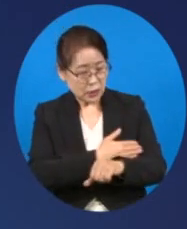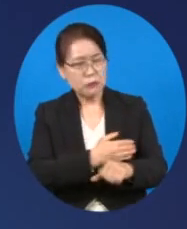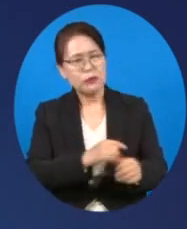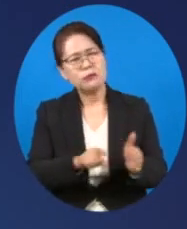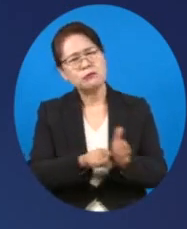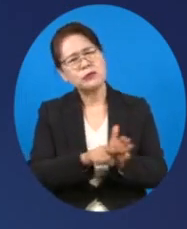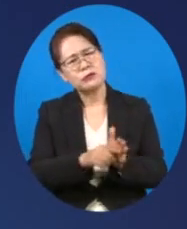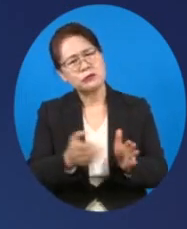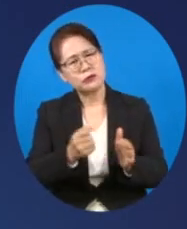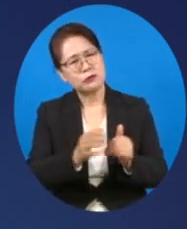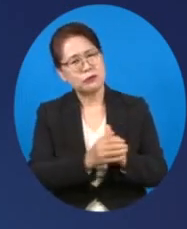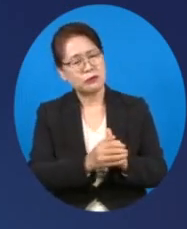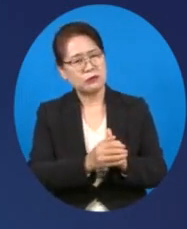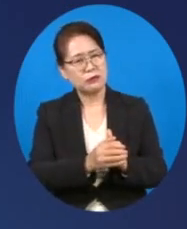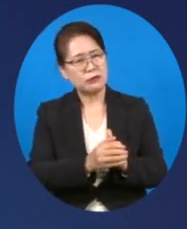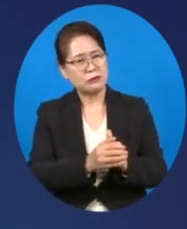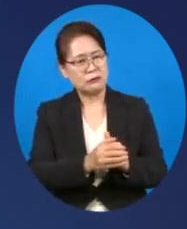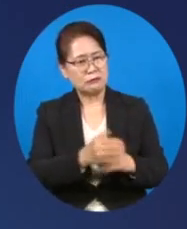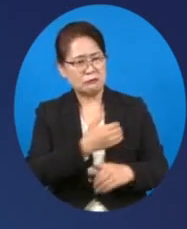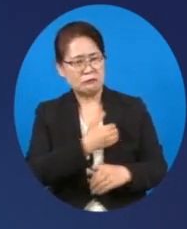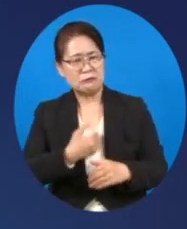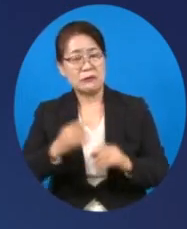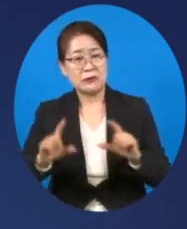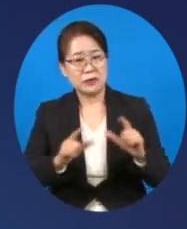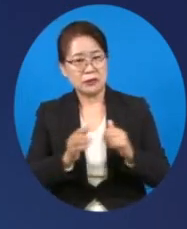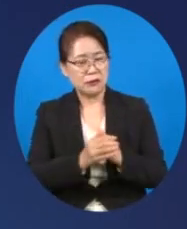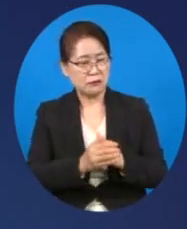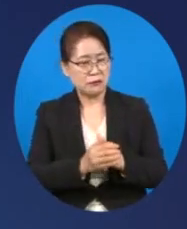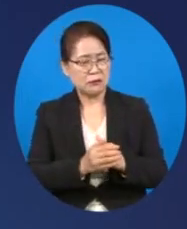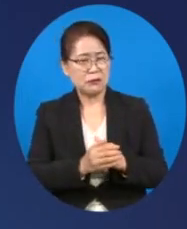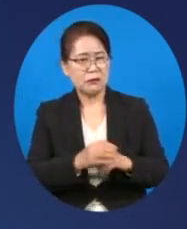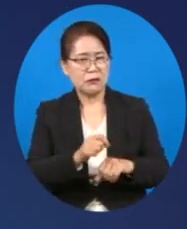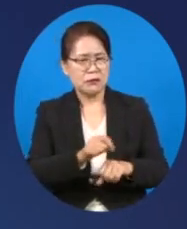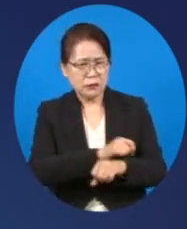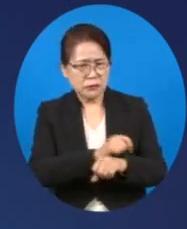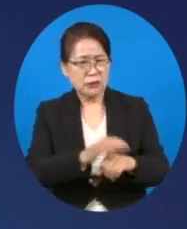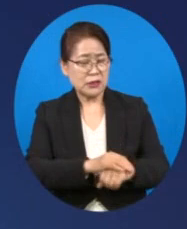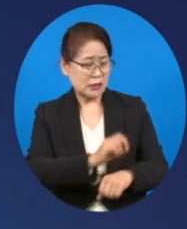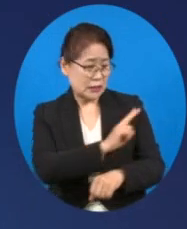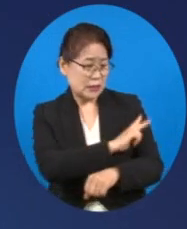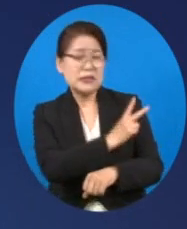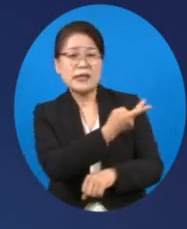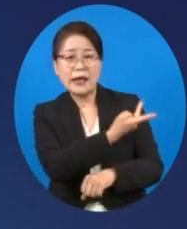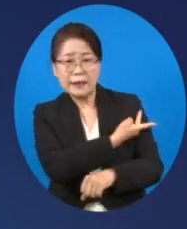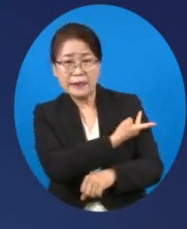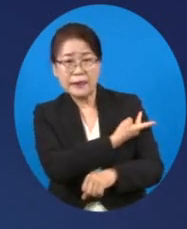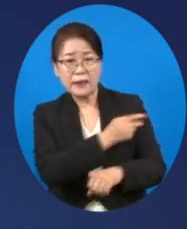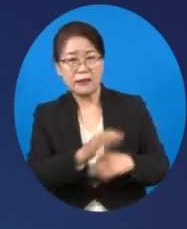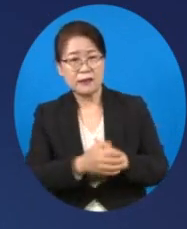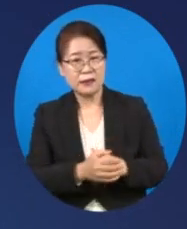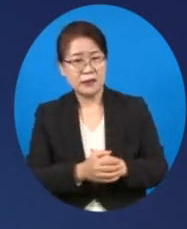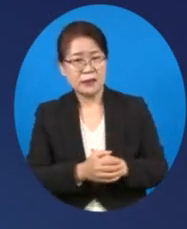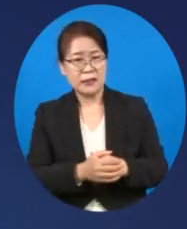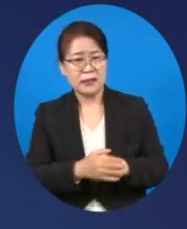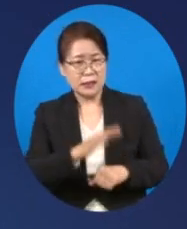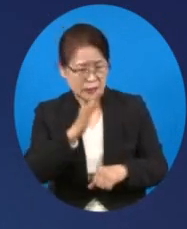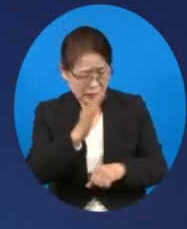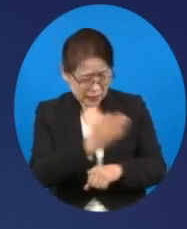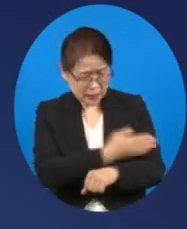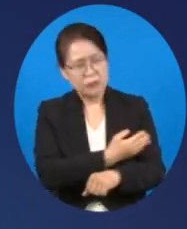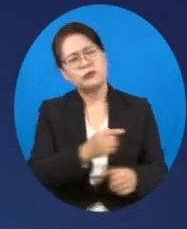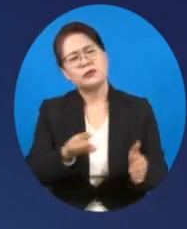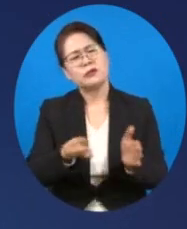확신을 가지고 당당하게 사는 사람들이 있어요 특별히 이단들을 보세요 이단들을 보게 되면 그 잘못된 확신을